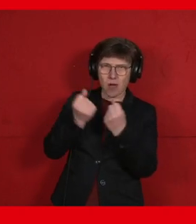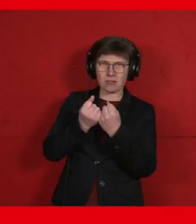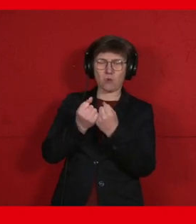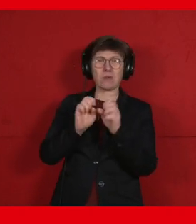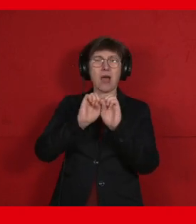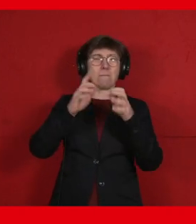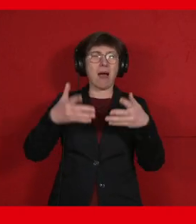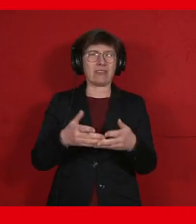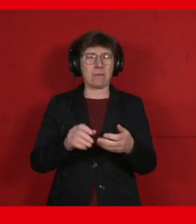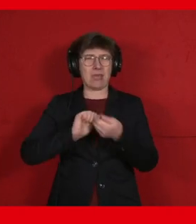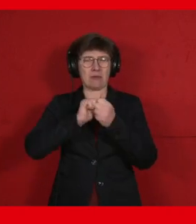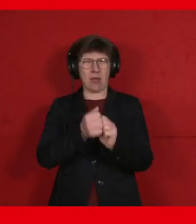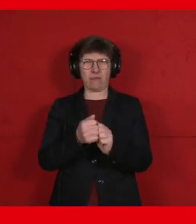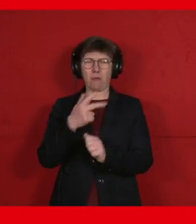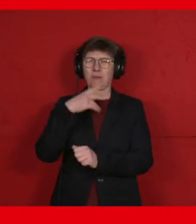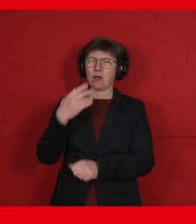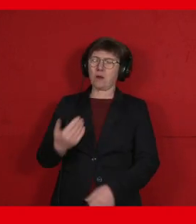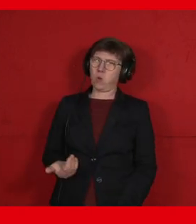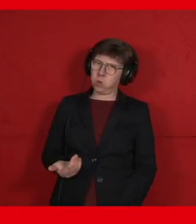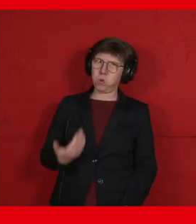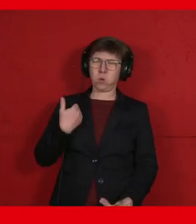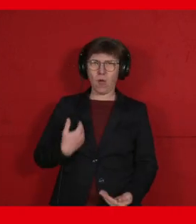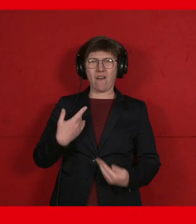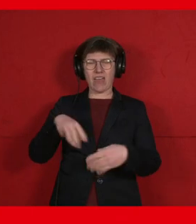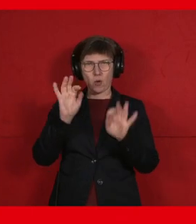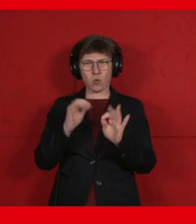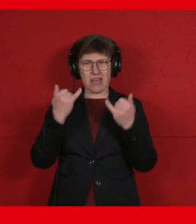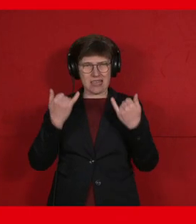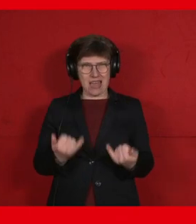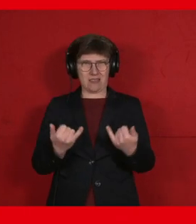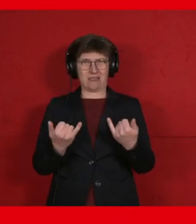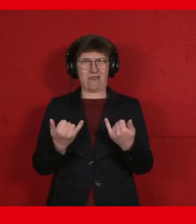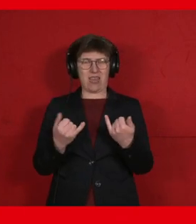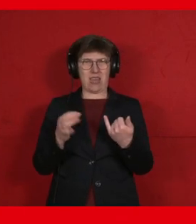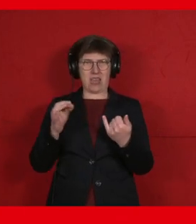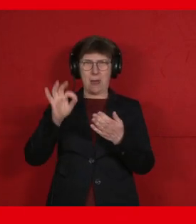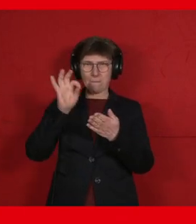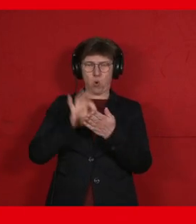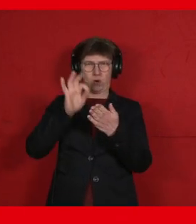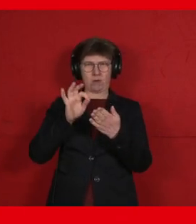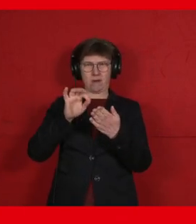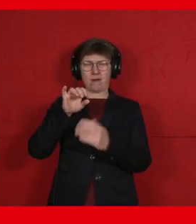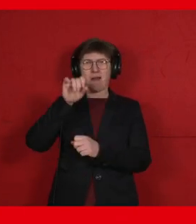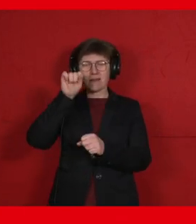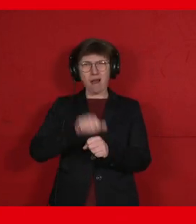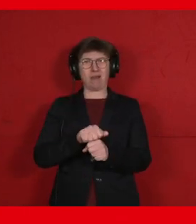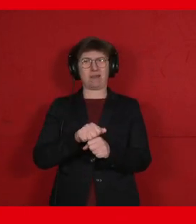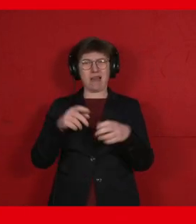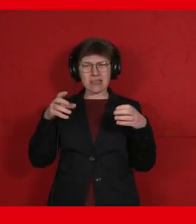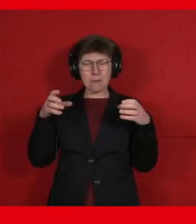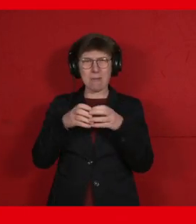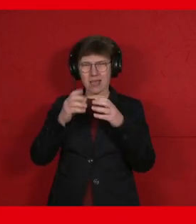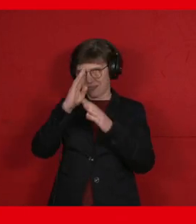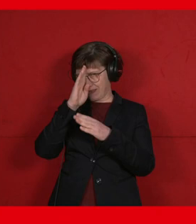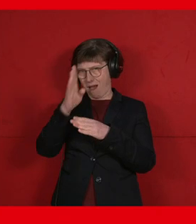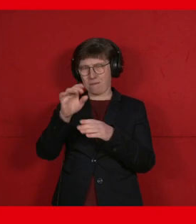der Pandemiebekämpfung, man sich manchmal sagt, also es wäre schon ganz gut, wenn man jetzt auch an einem bestimmten Punkt dann in eine gemeinsame